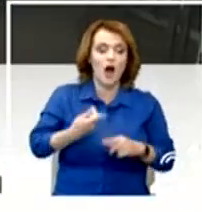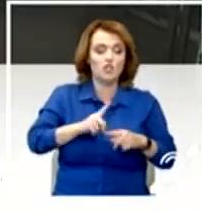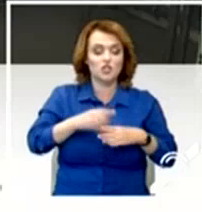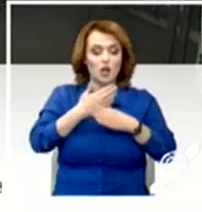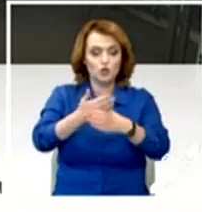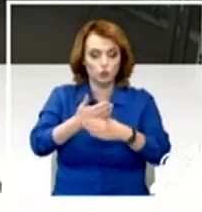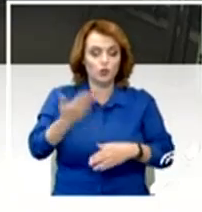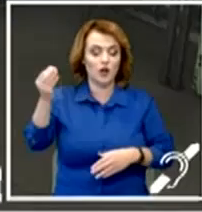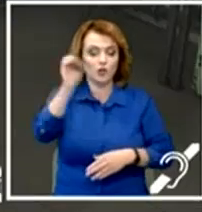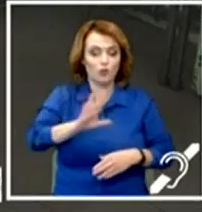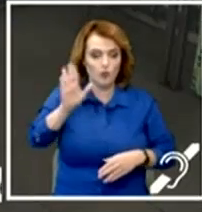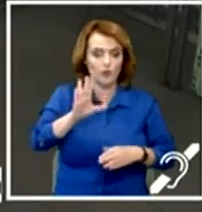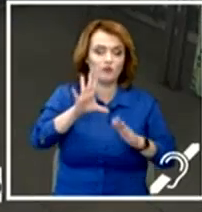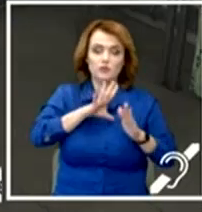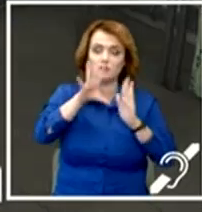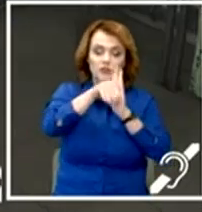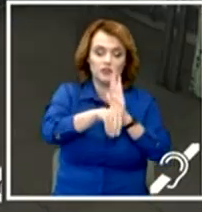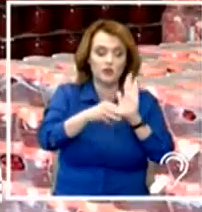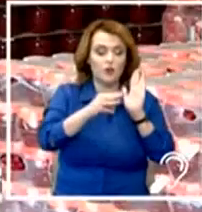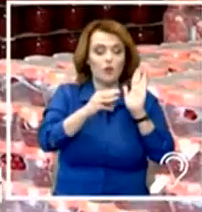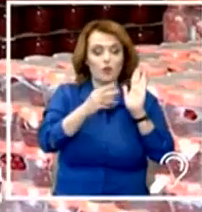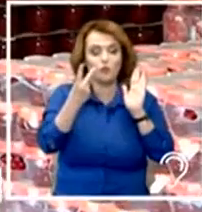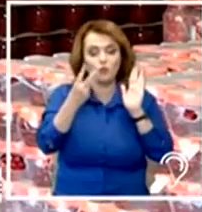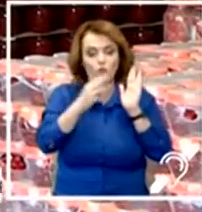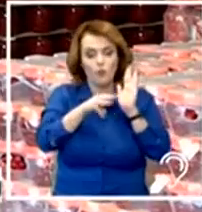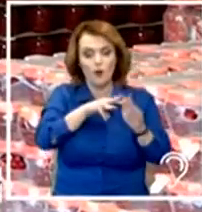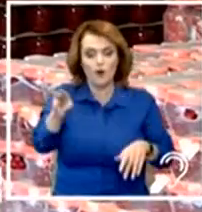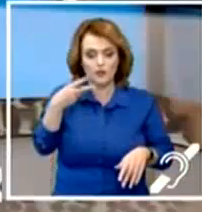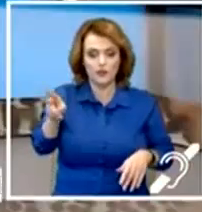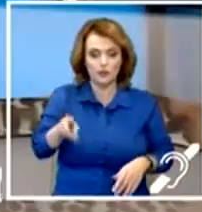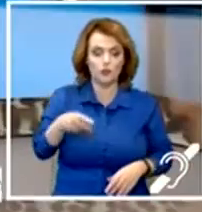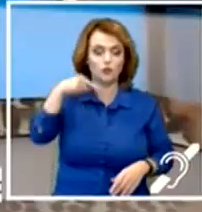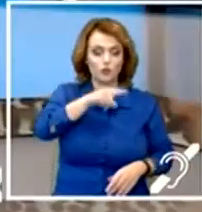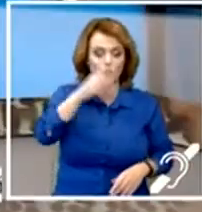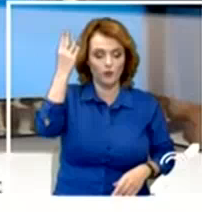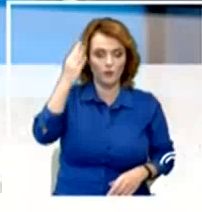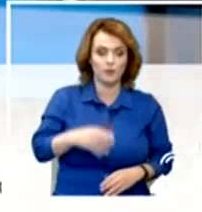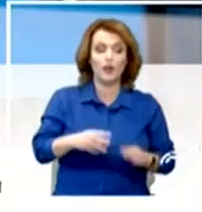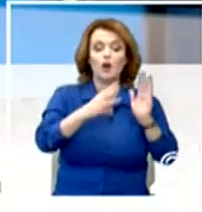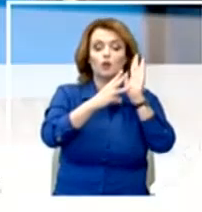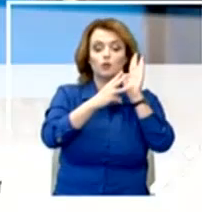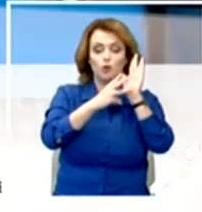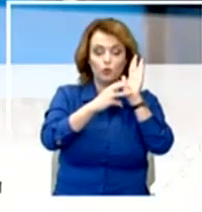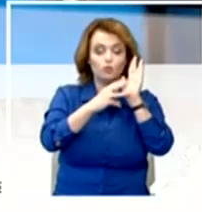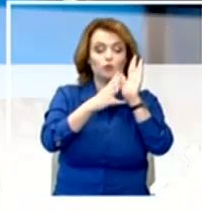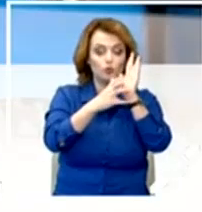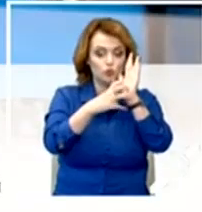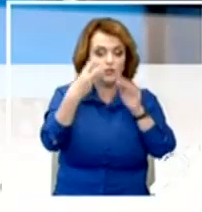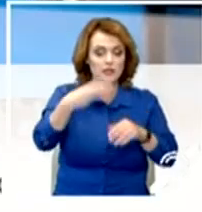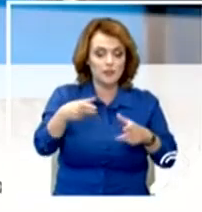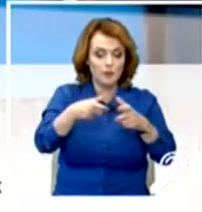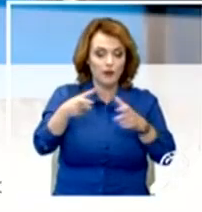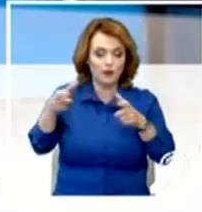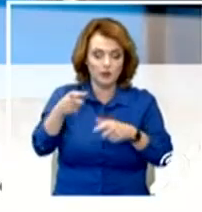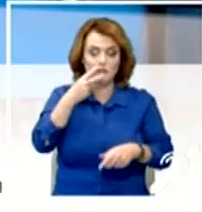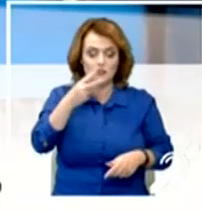investiții de peste 8 milioane de euro în economia națională. 930 de pachete de țigări au